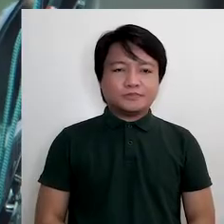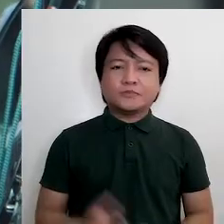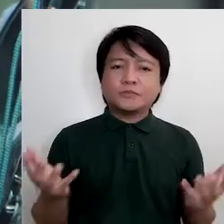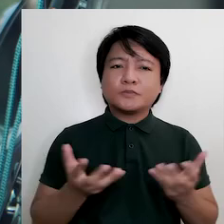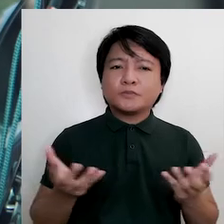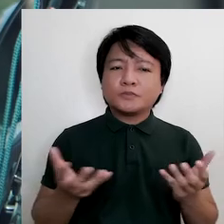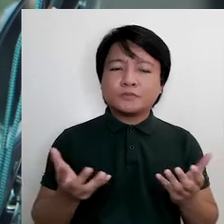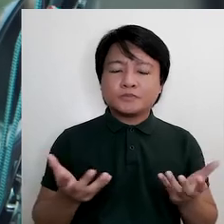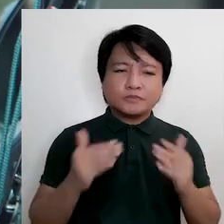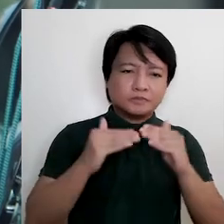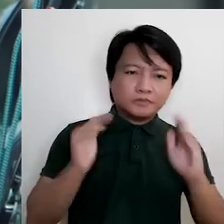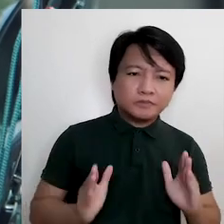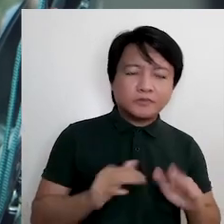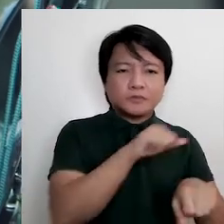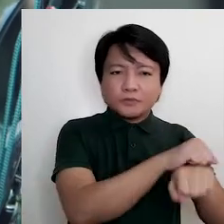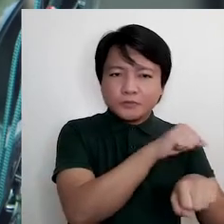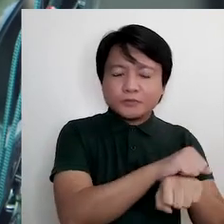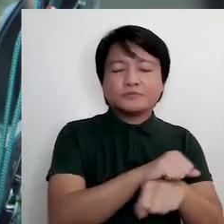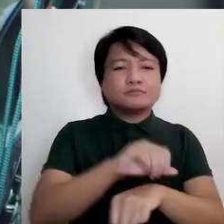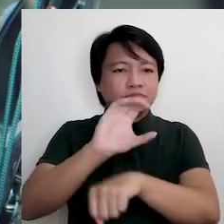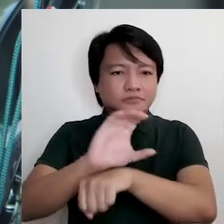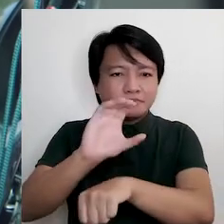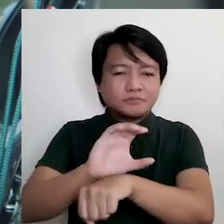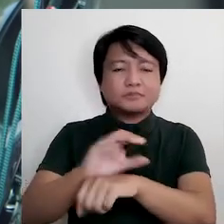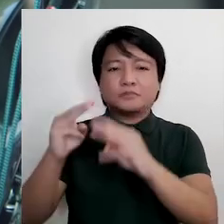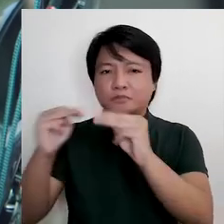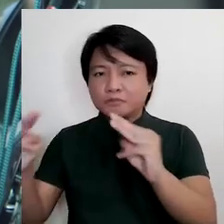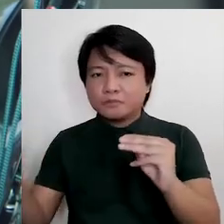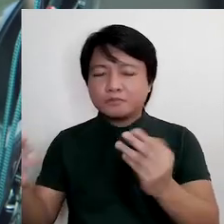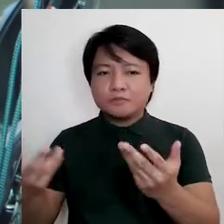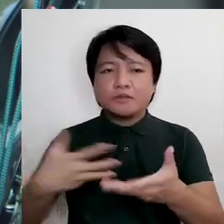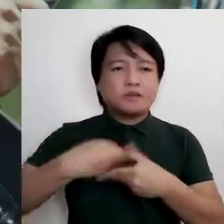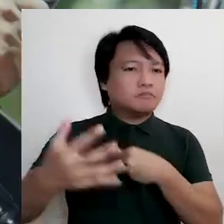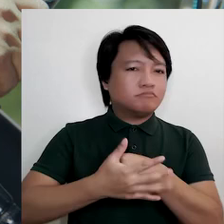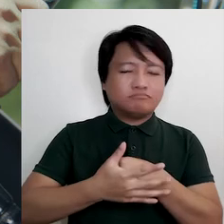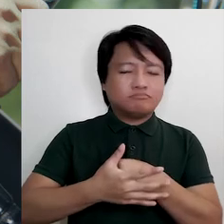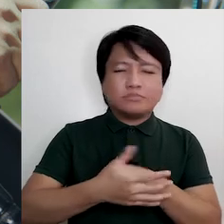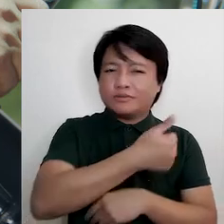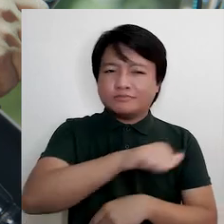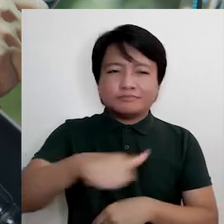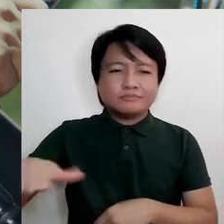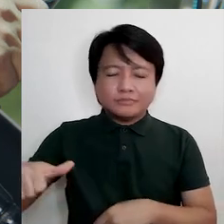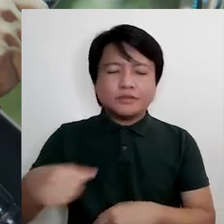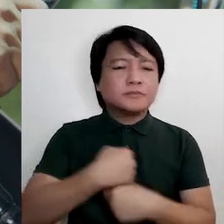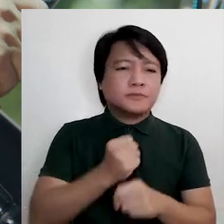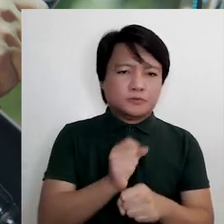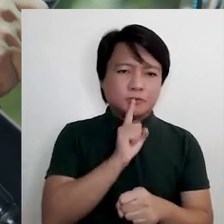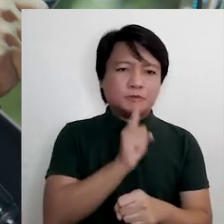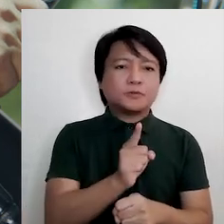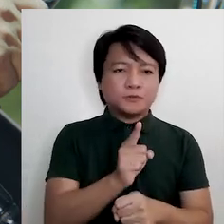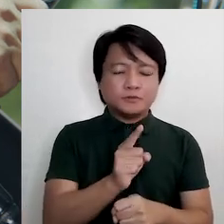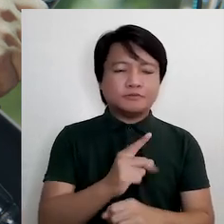Nasaan ka man, sa bahay, sa trabaho, sa simbahan, sa mall, sa kalsada, o kung saan pa, siguraduhin mo